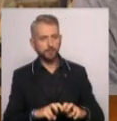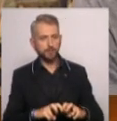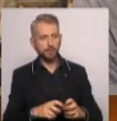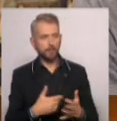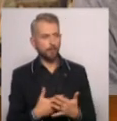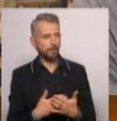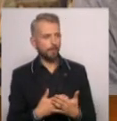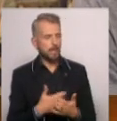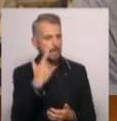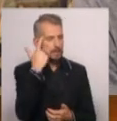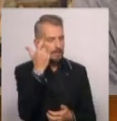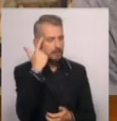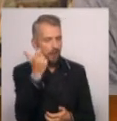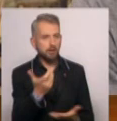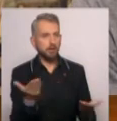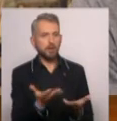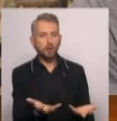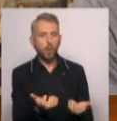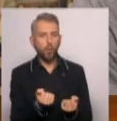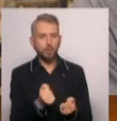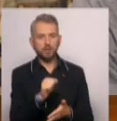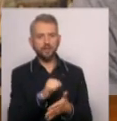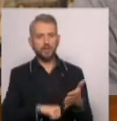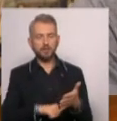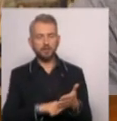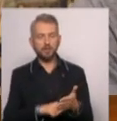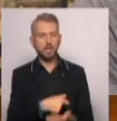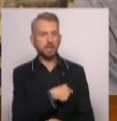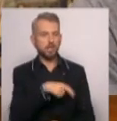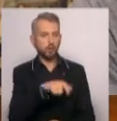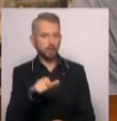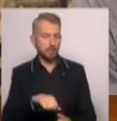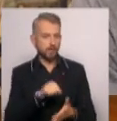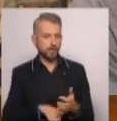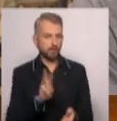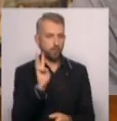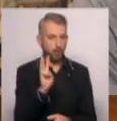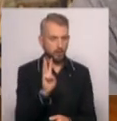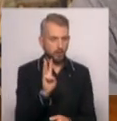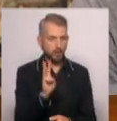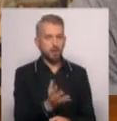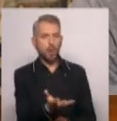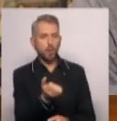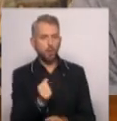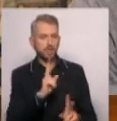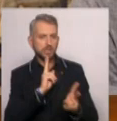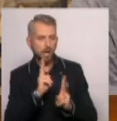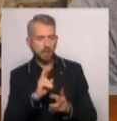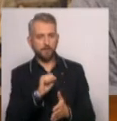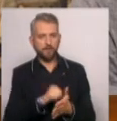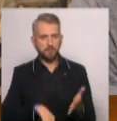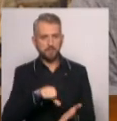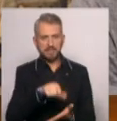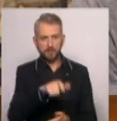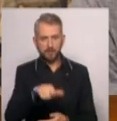скажімо, сигнали, які надходять від депутатів від «Свободи». Надходили скарги від